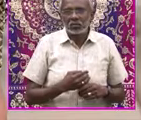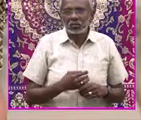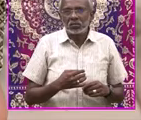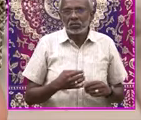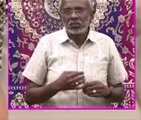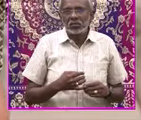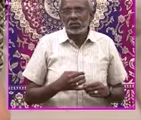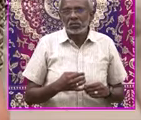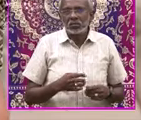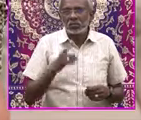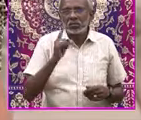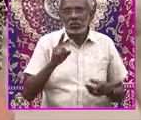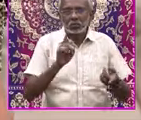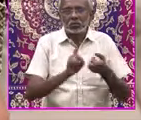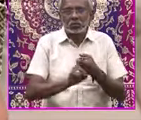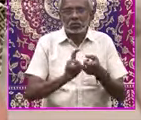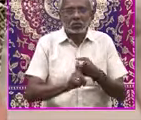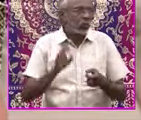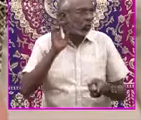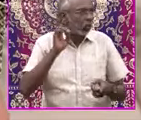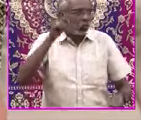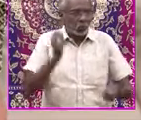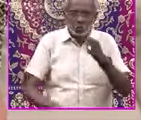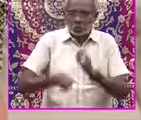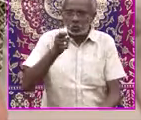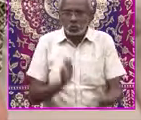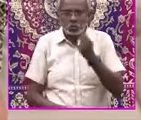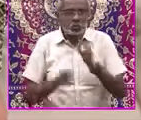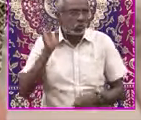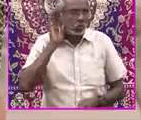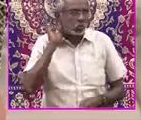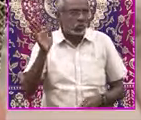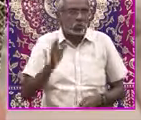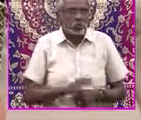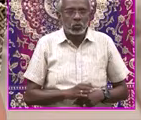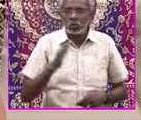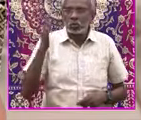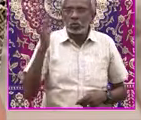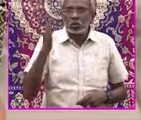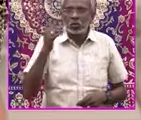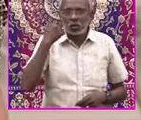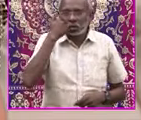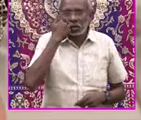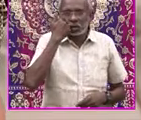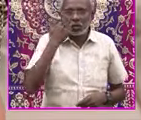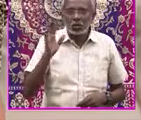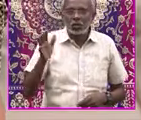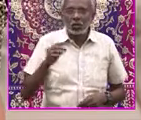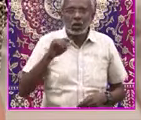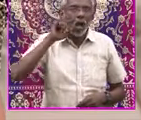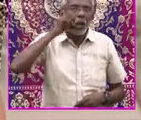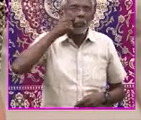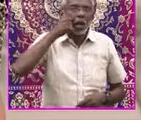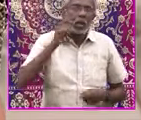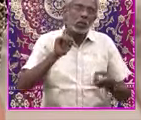ஒரு நாள் போர் முரசு கேட்குது. அந்த முதல் நாள் போர்ல ஒரு தாயானவள் தன்னுடைய தந்தை போருக்கு செல்கிறார்.